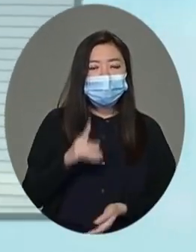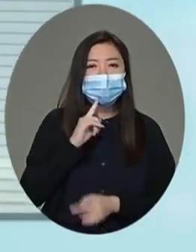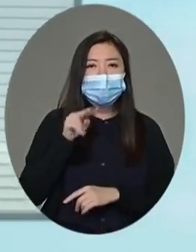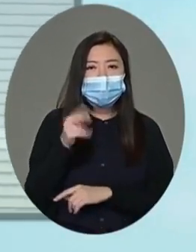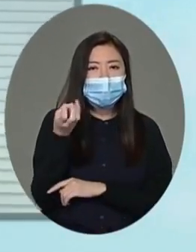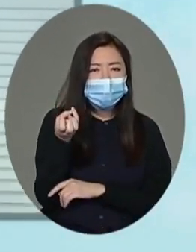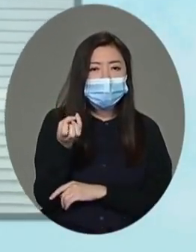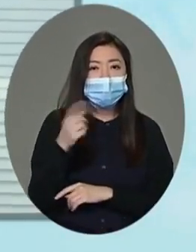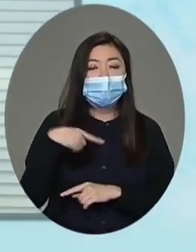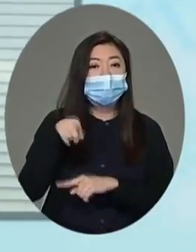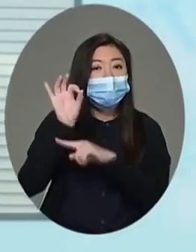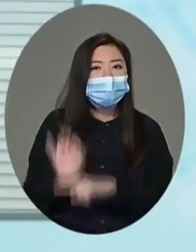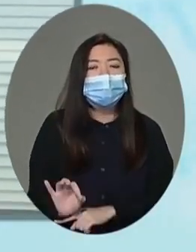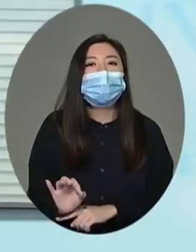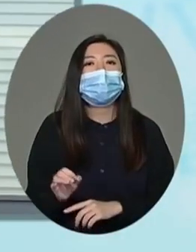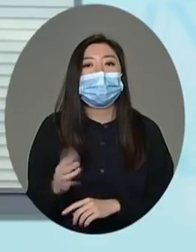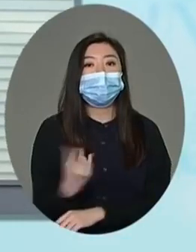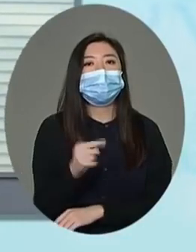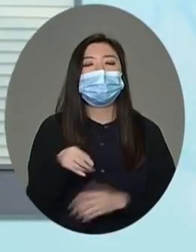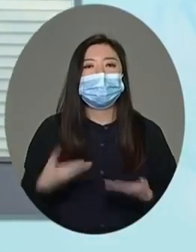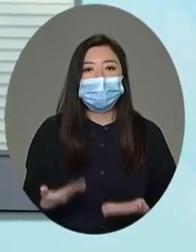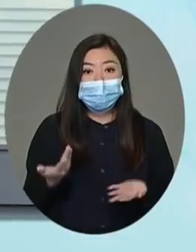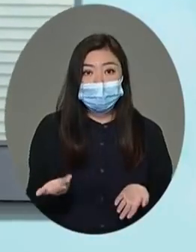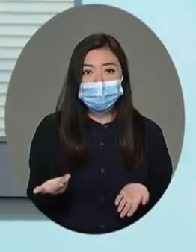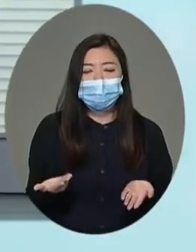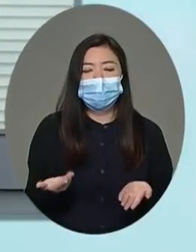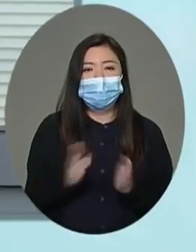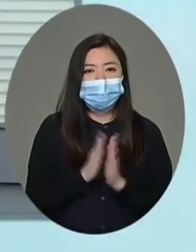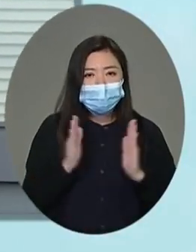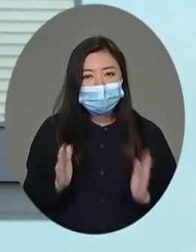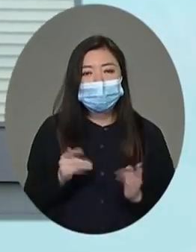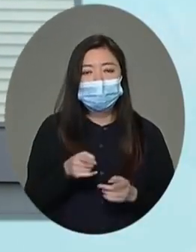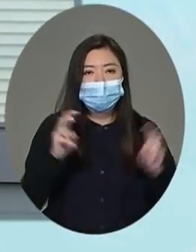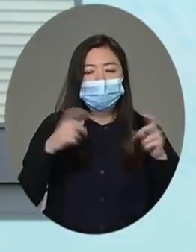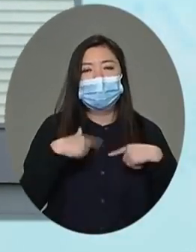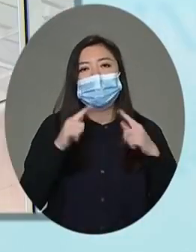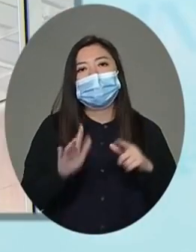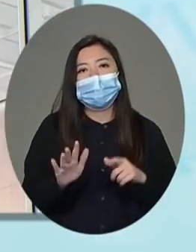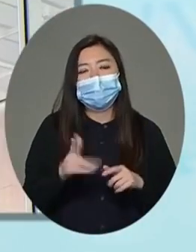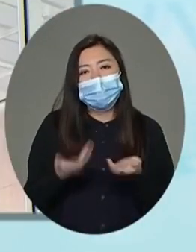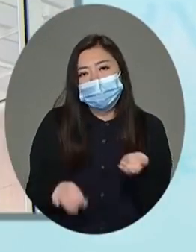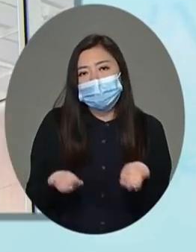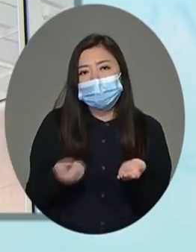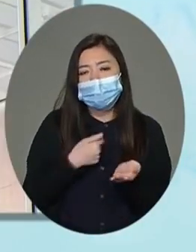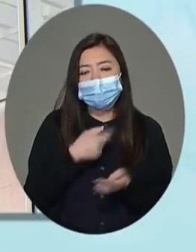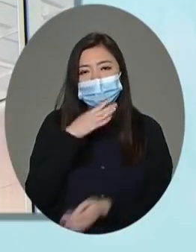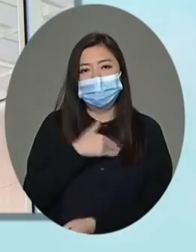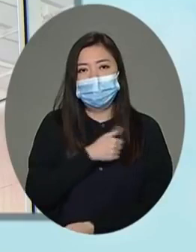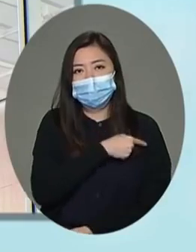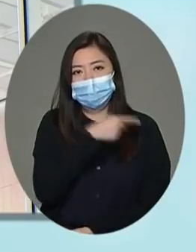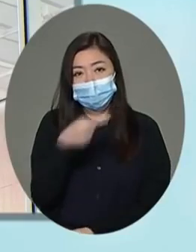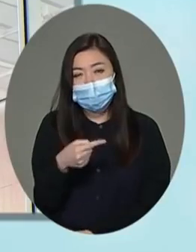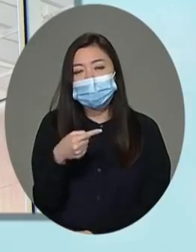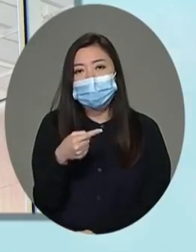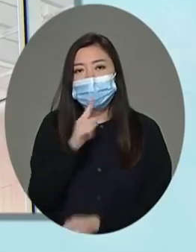較罕見，甚至是未見過。現階段我不想就這件事件或者這個議題回應，因為我們還可能需要在星期一的時候